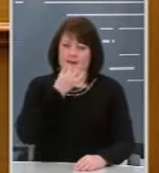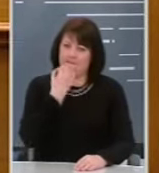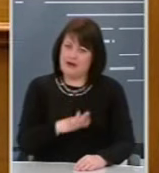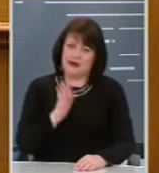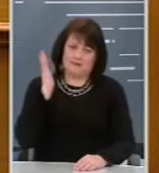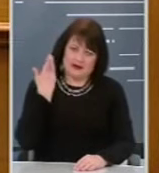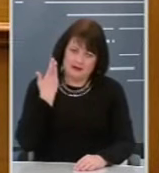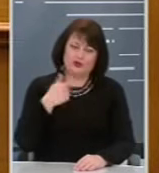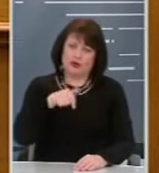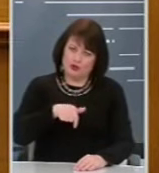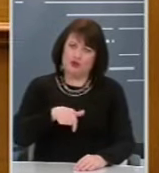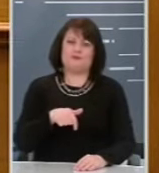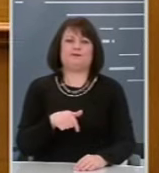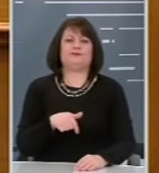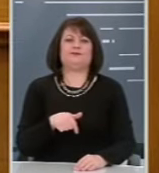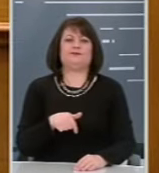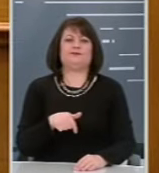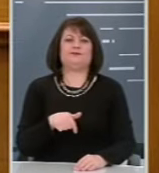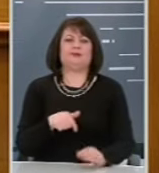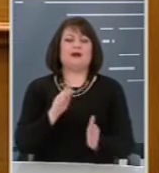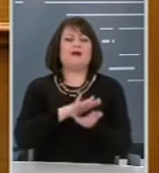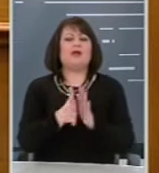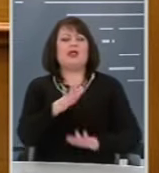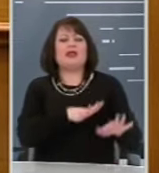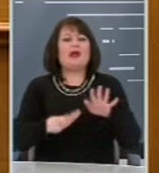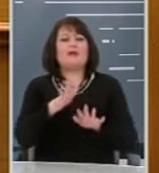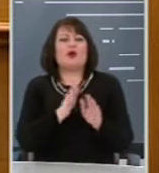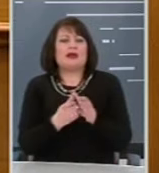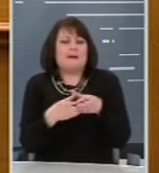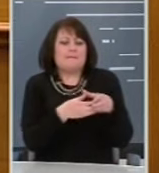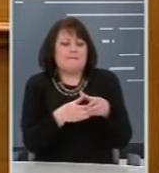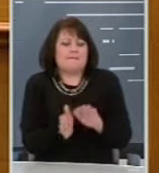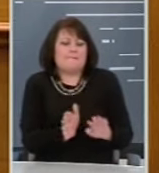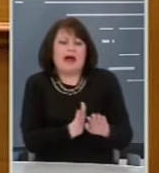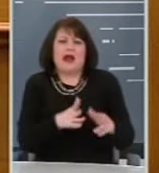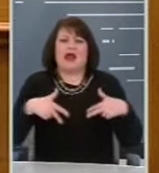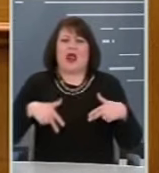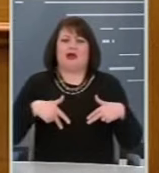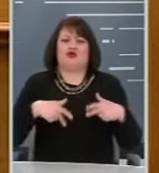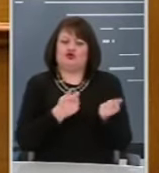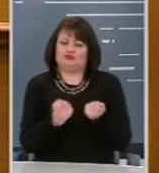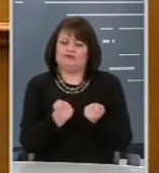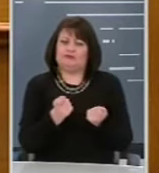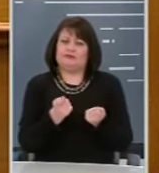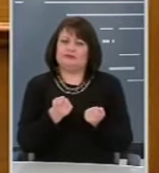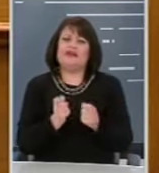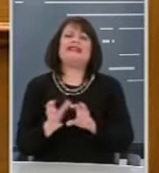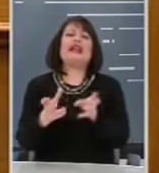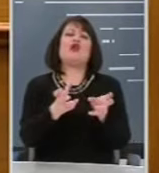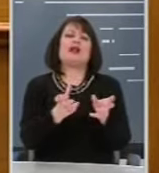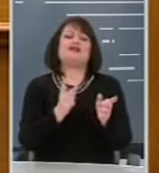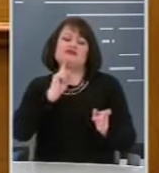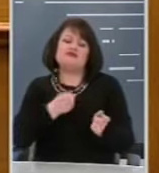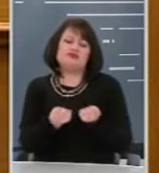παρελθόν από το βήμα αυτό στο παρακράτος της διαπλοκής και της μεθόδους τους με κατεξοχήν όργανά του τα μέσα μαζικής